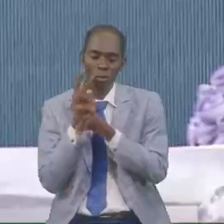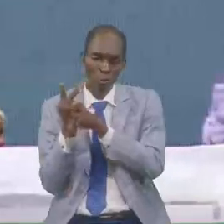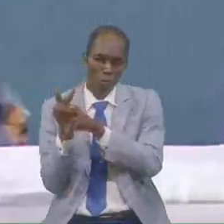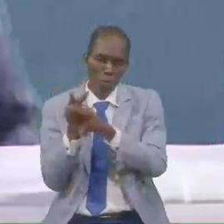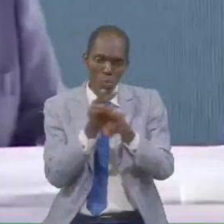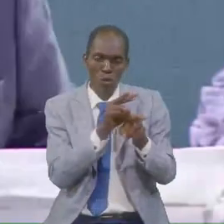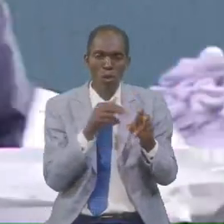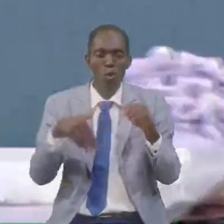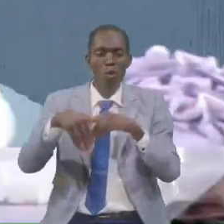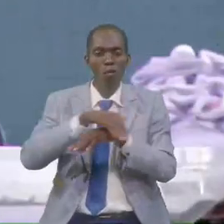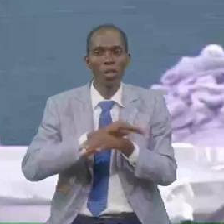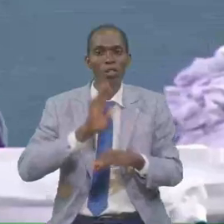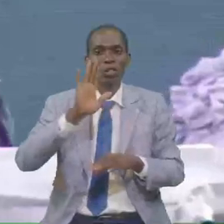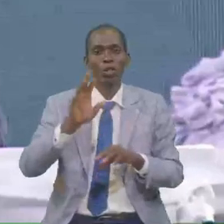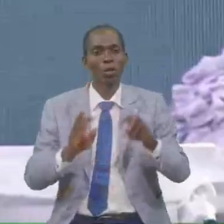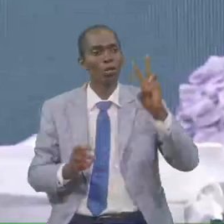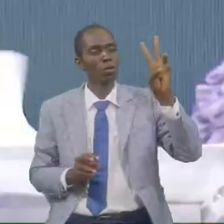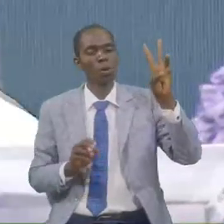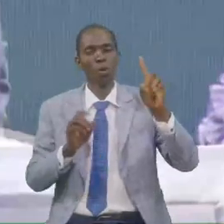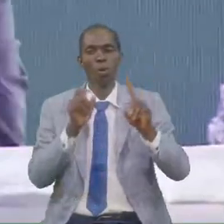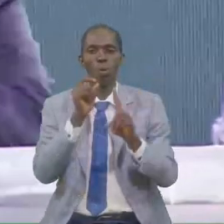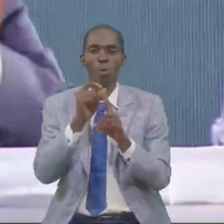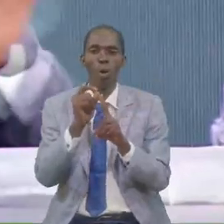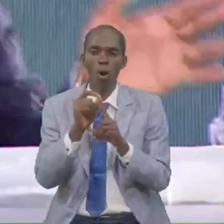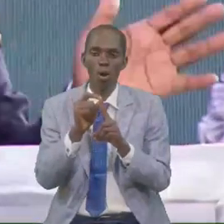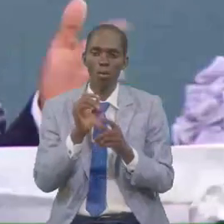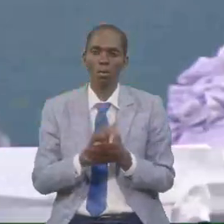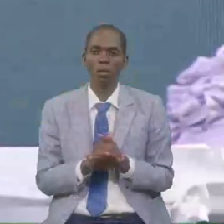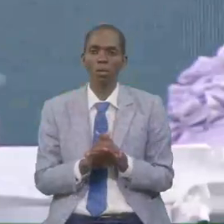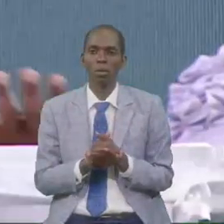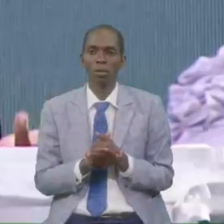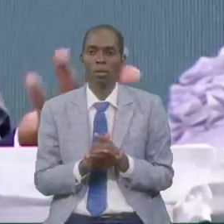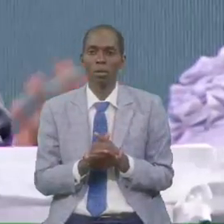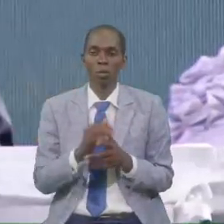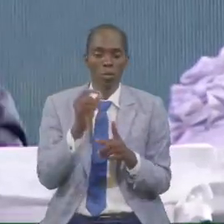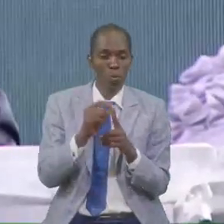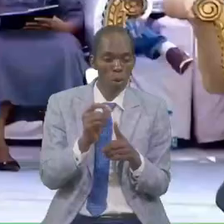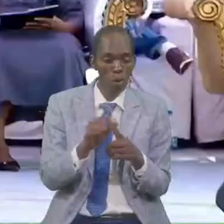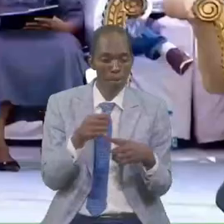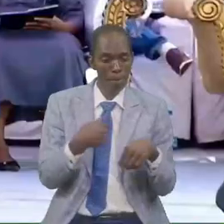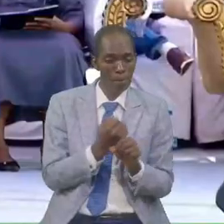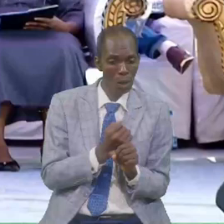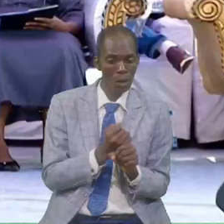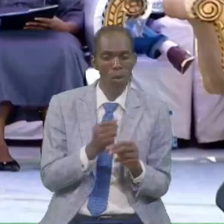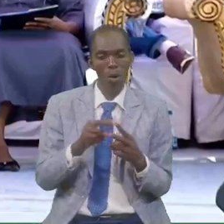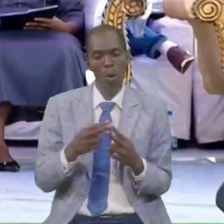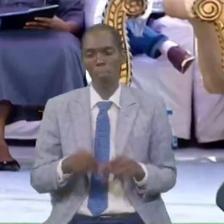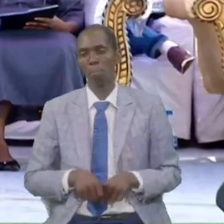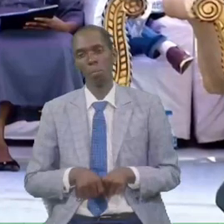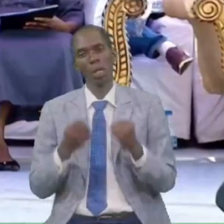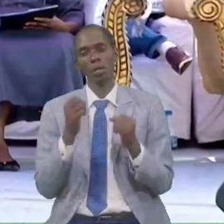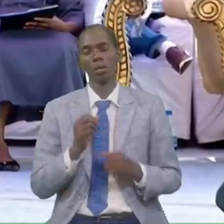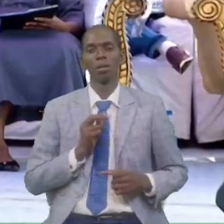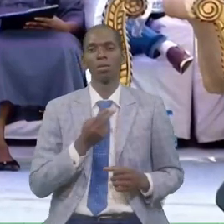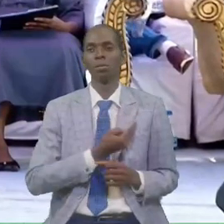C'est que vous devez veiller sur vos paroles. ce qui nous fait et